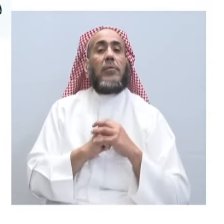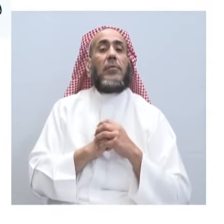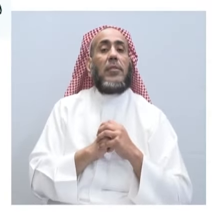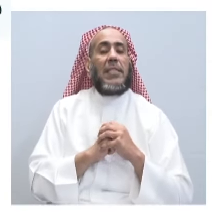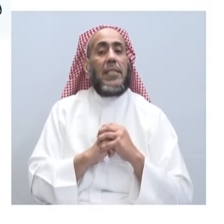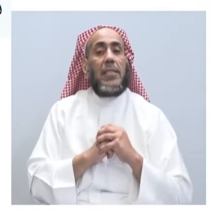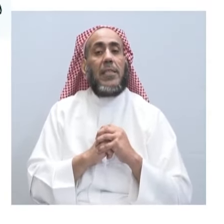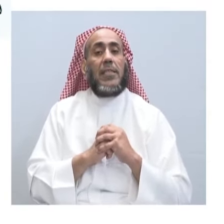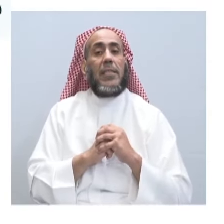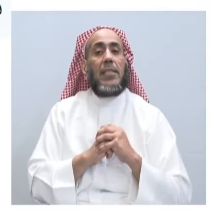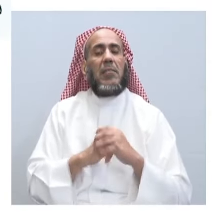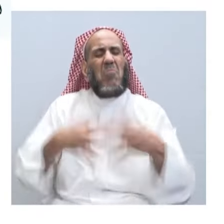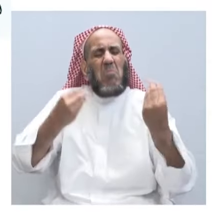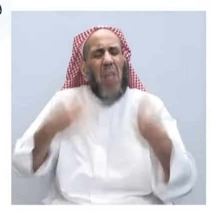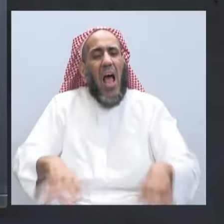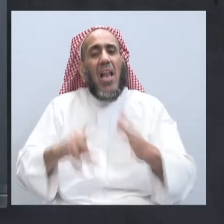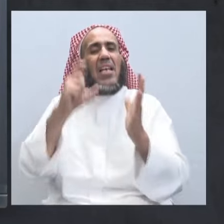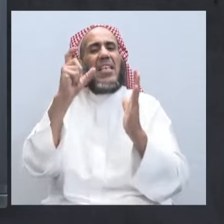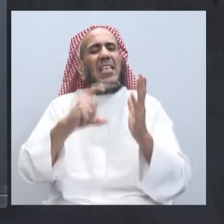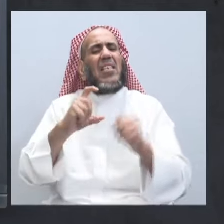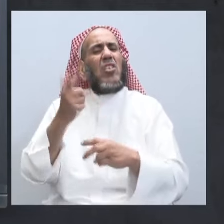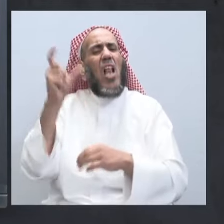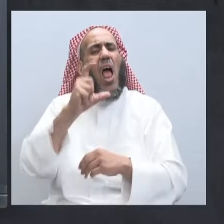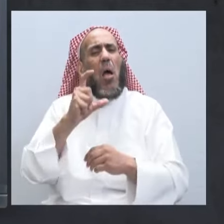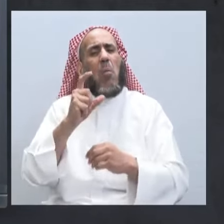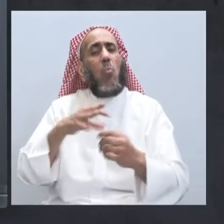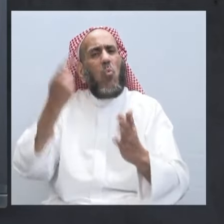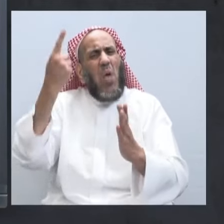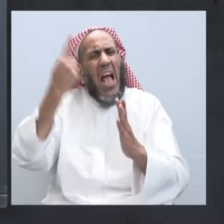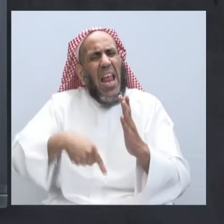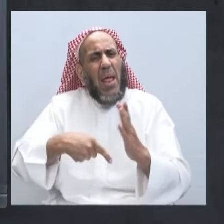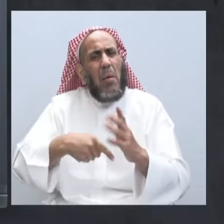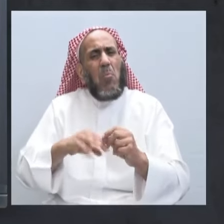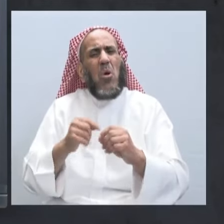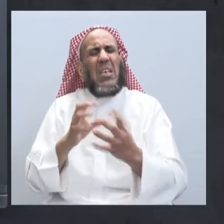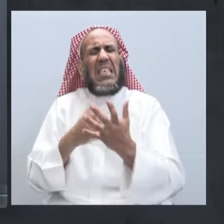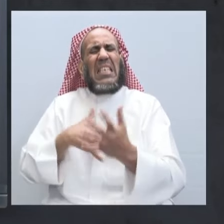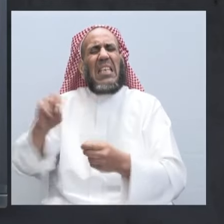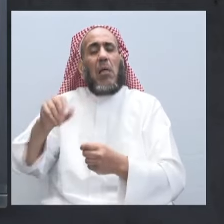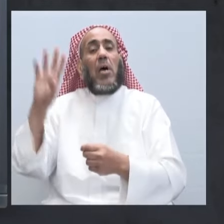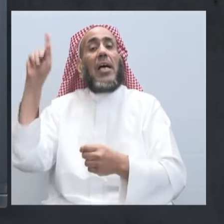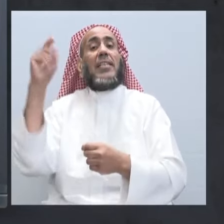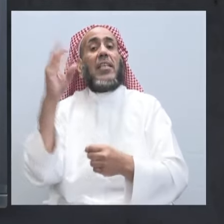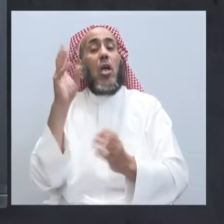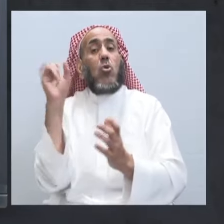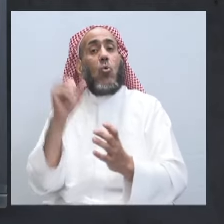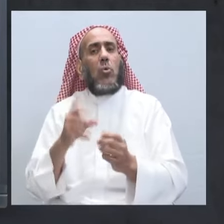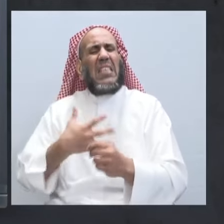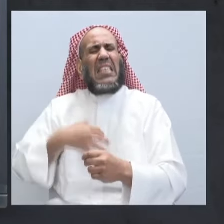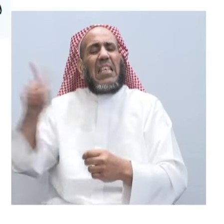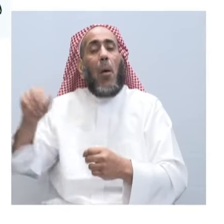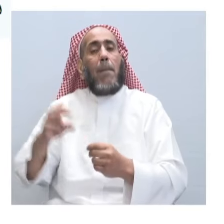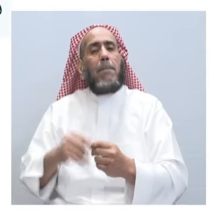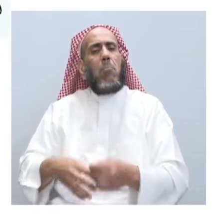واضح ابطال الاسلام للطير واضح الامثله واضح حكم التطير طيب